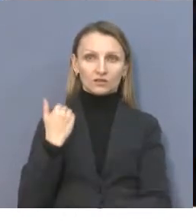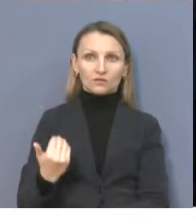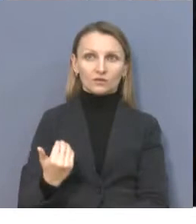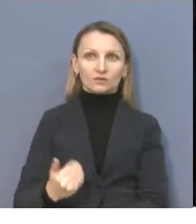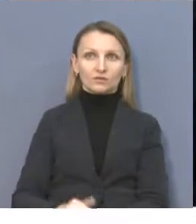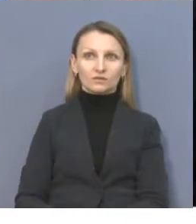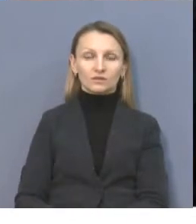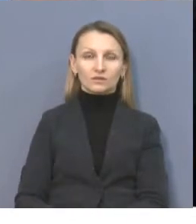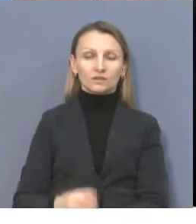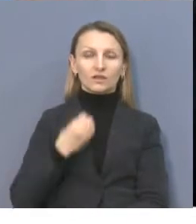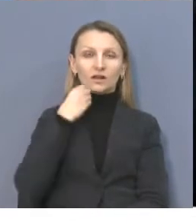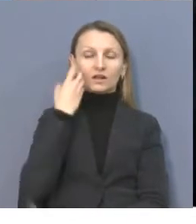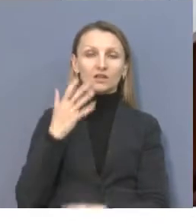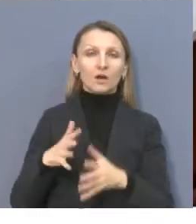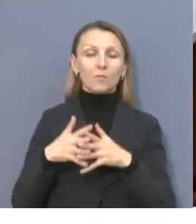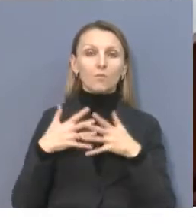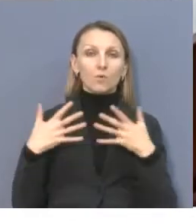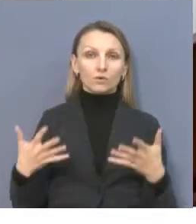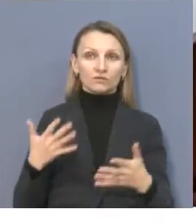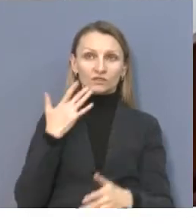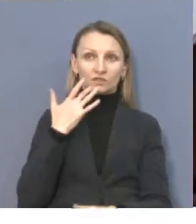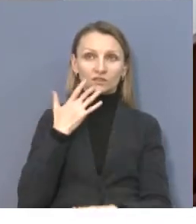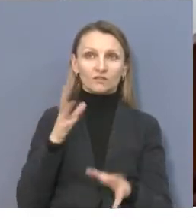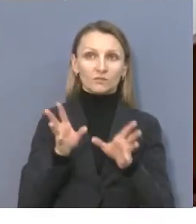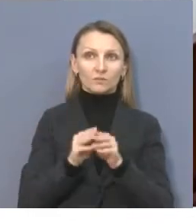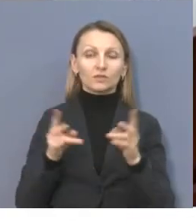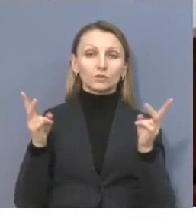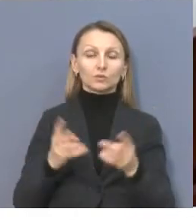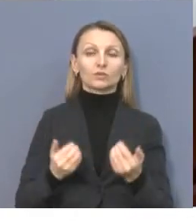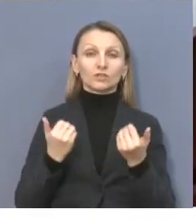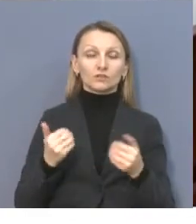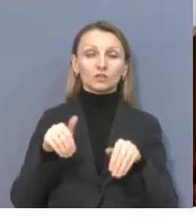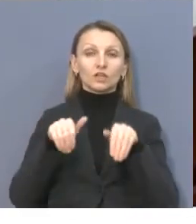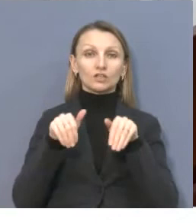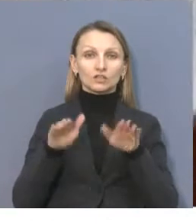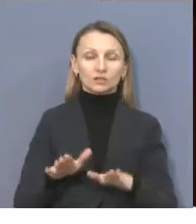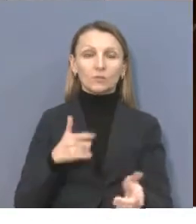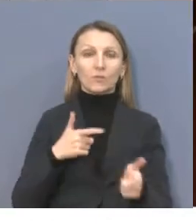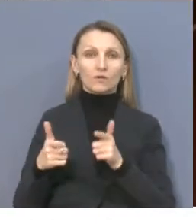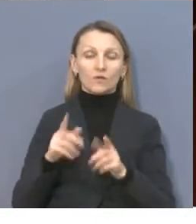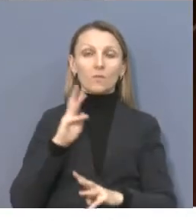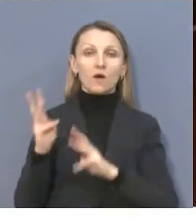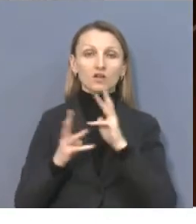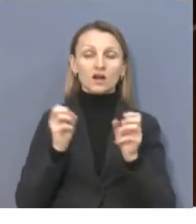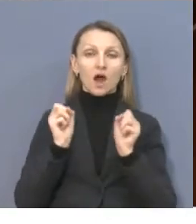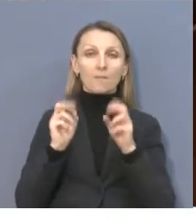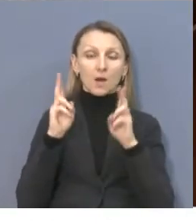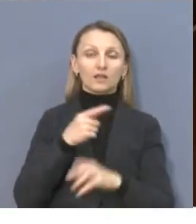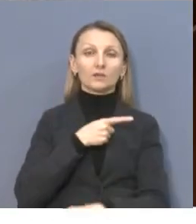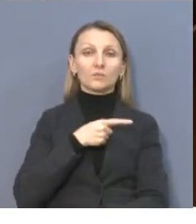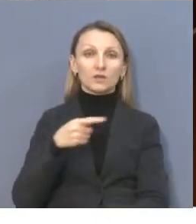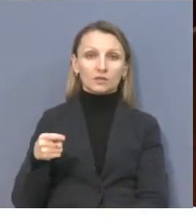когда больше английском вместе с тем они уже сегодня начать подготовку пожара образом перейду печи